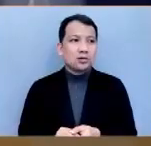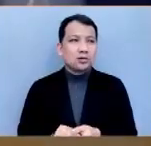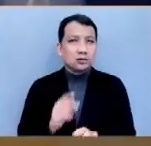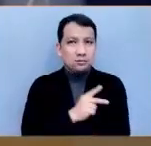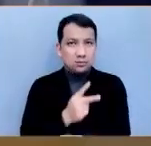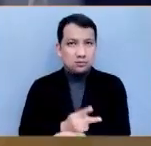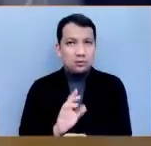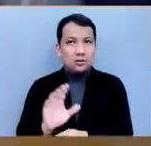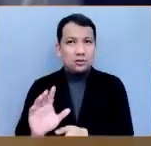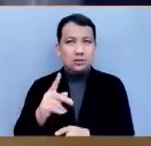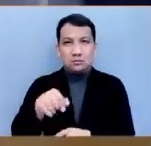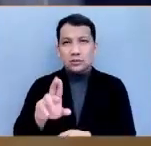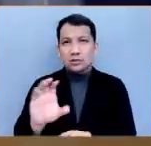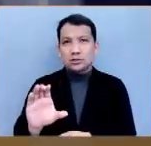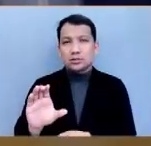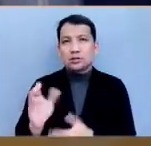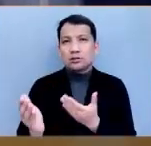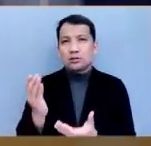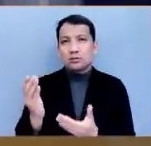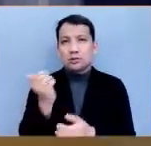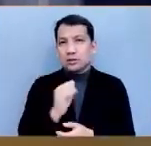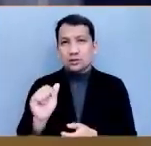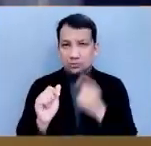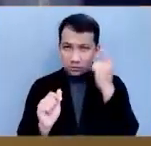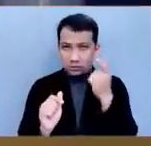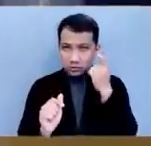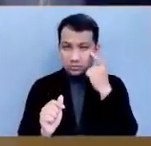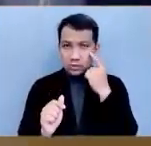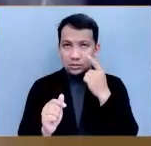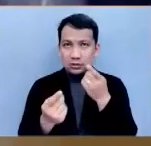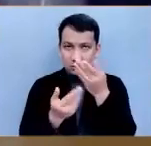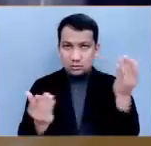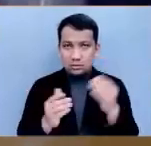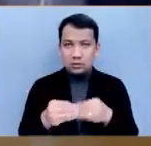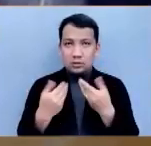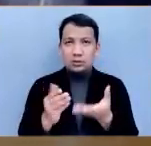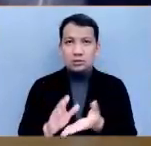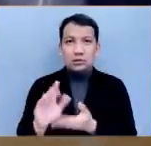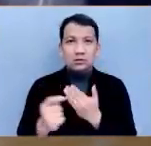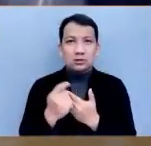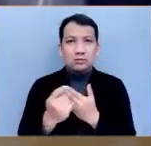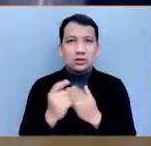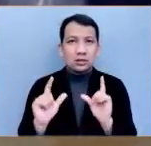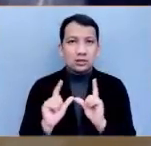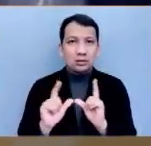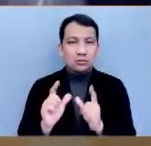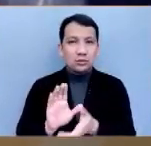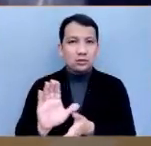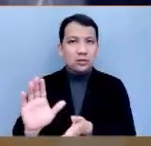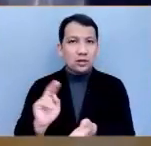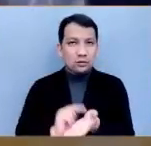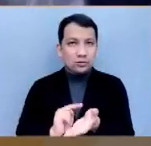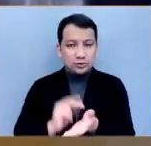kapangyarihan ang PRC o any government agency na magbigay ng temporary license sa mga nursing